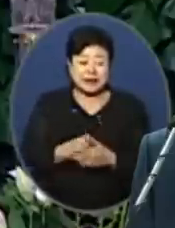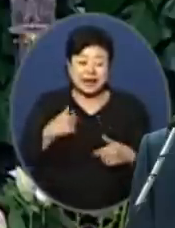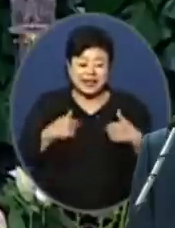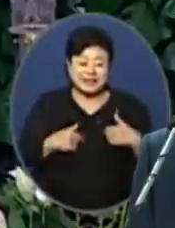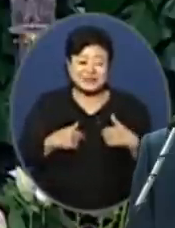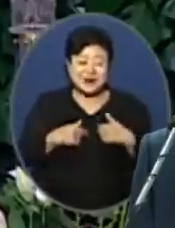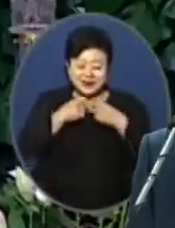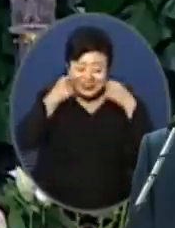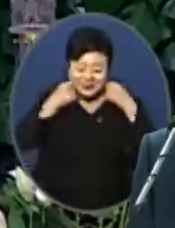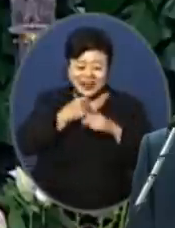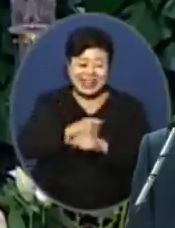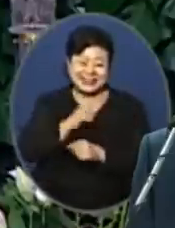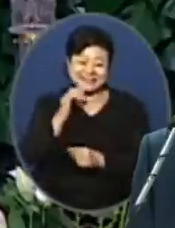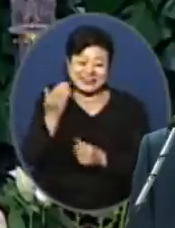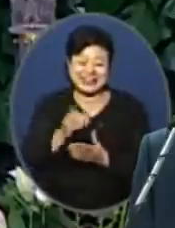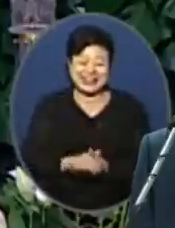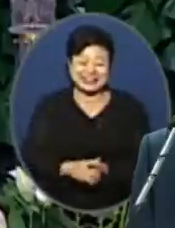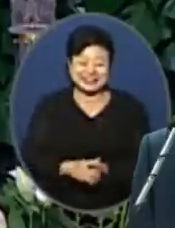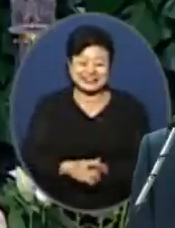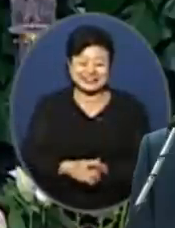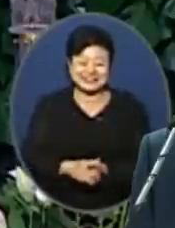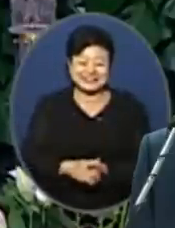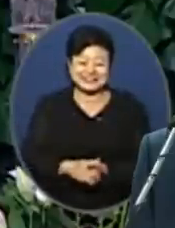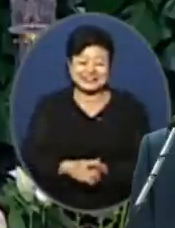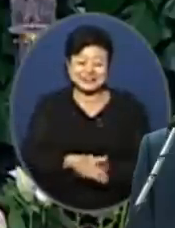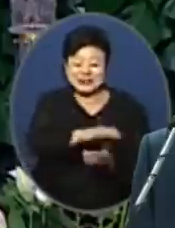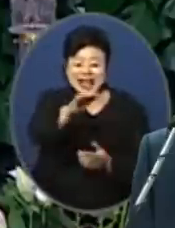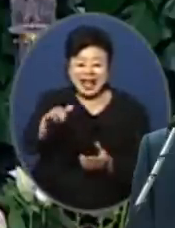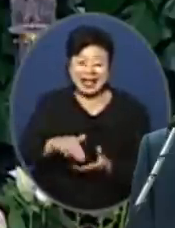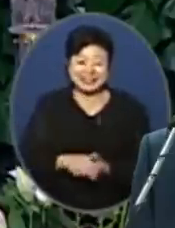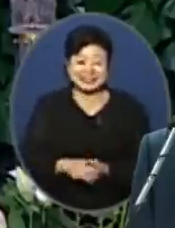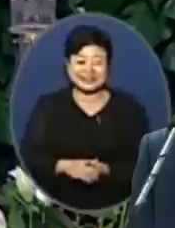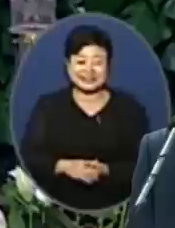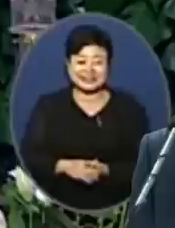기뻐하고 기뻐해야 되는 것입니다. 우리가